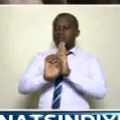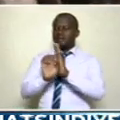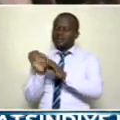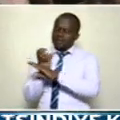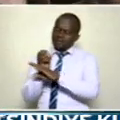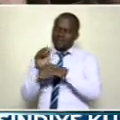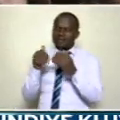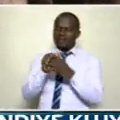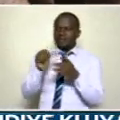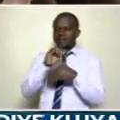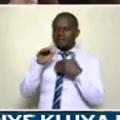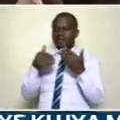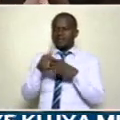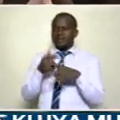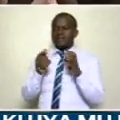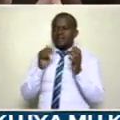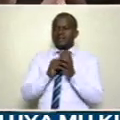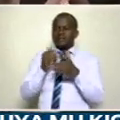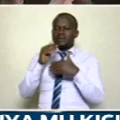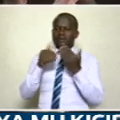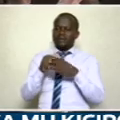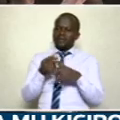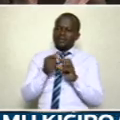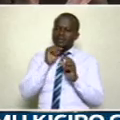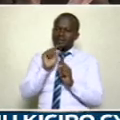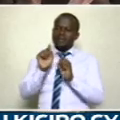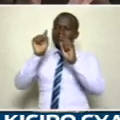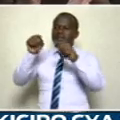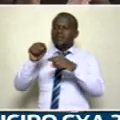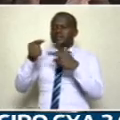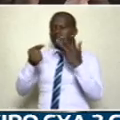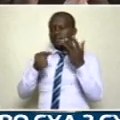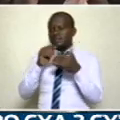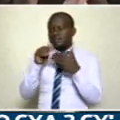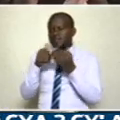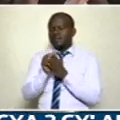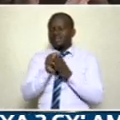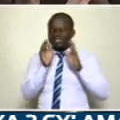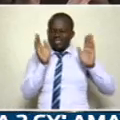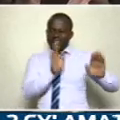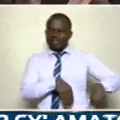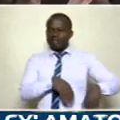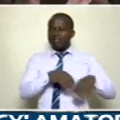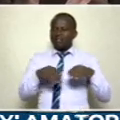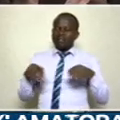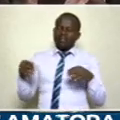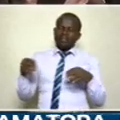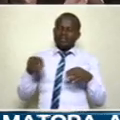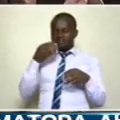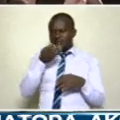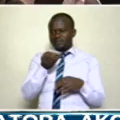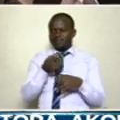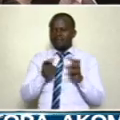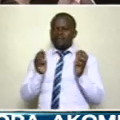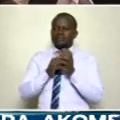bacu, kandi ibyo dukwiye hano ntitugere hanze ngo bibe bya twabicisha mu gutwi kumwe bijya mu kundi,